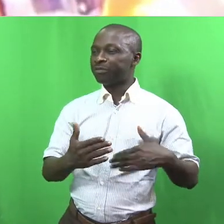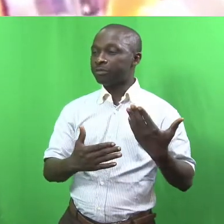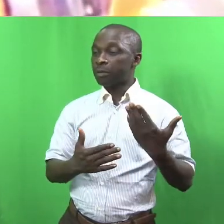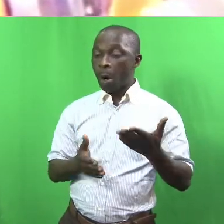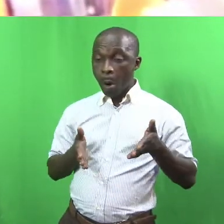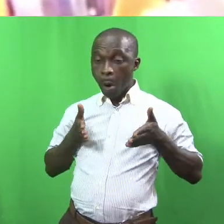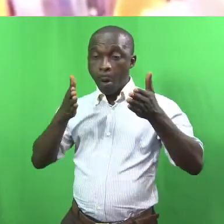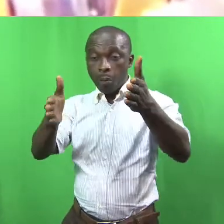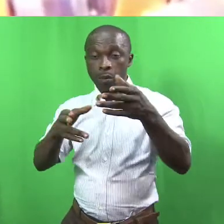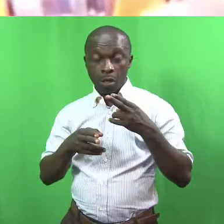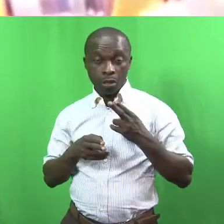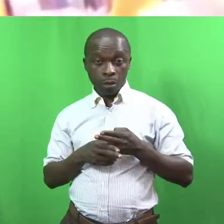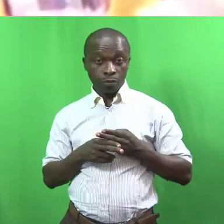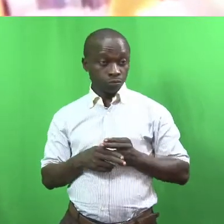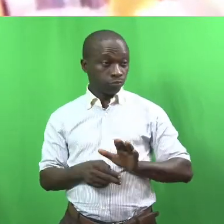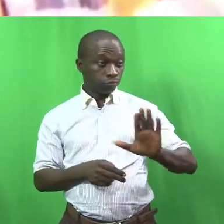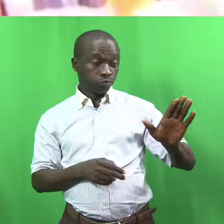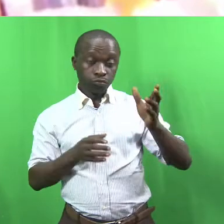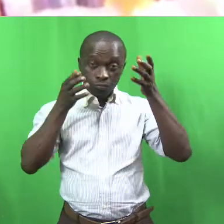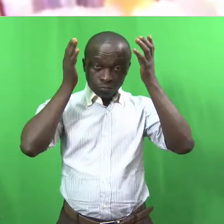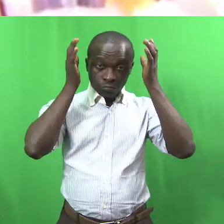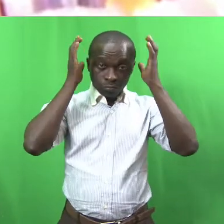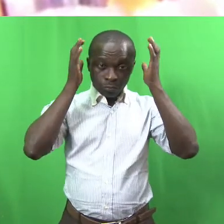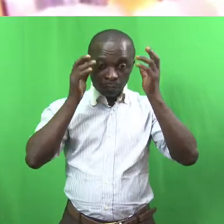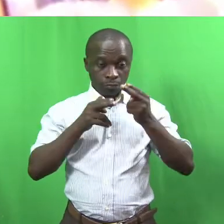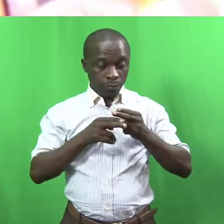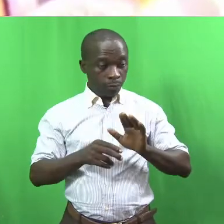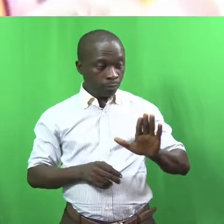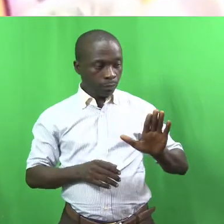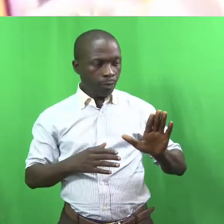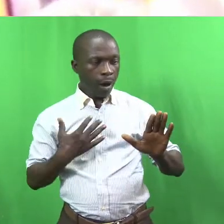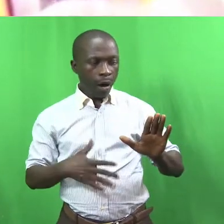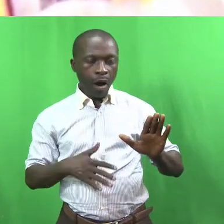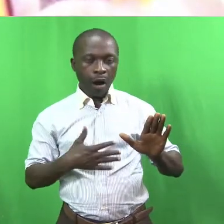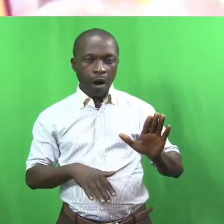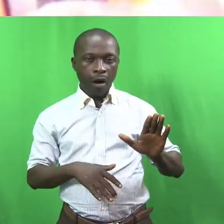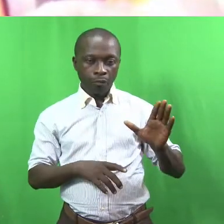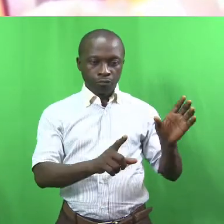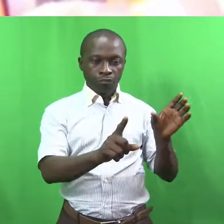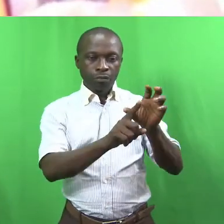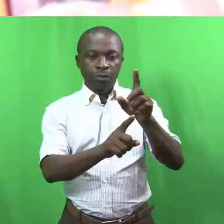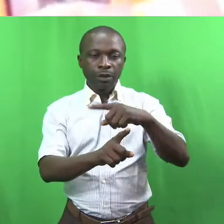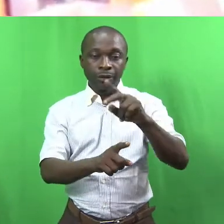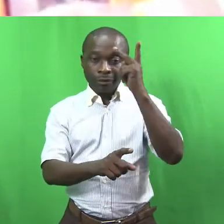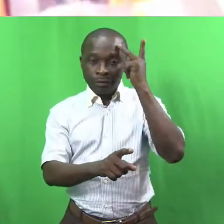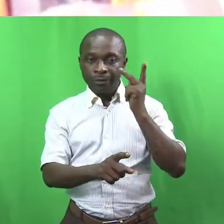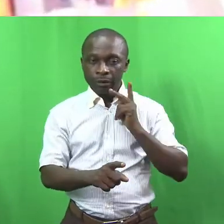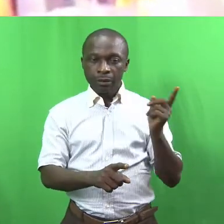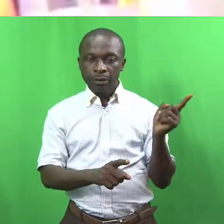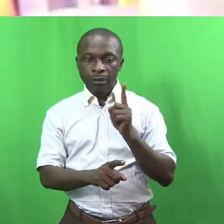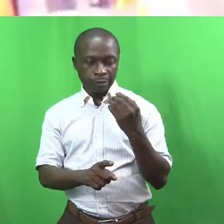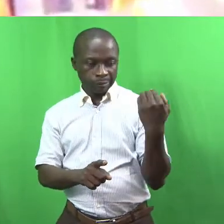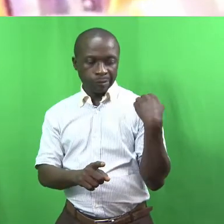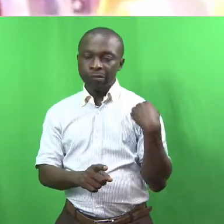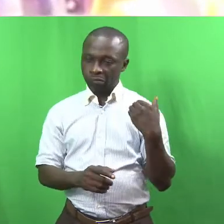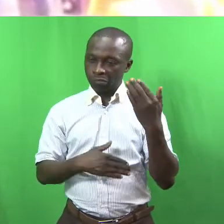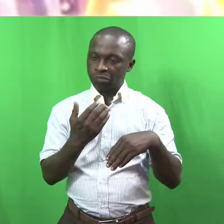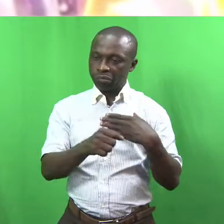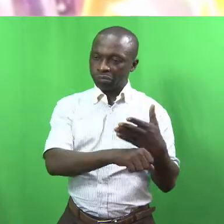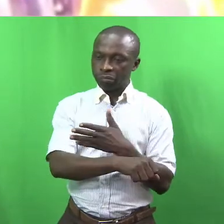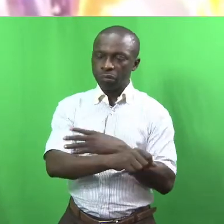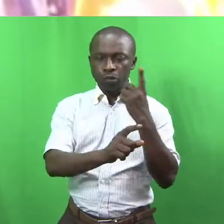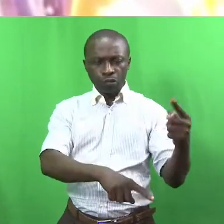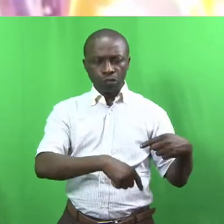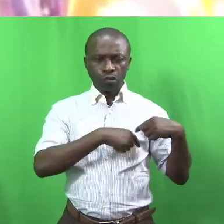cœur, accompagnée de notre ministre, son Excellence Madame Célestine Cotia-Cortez, qui travaille d'arrache-pied pour